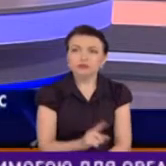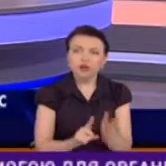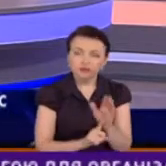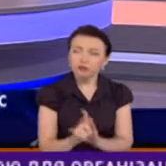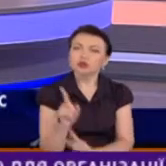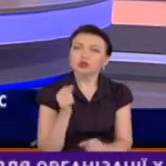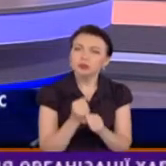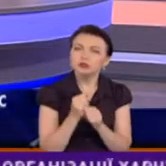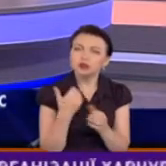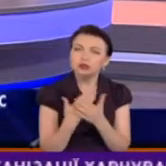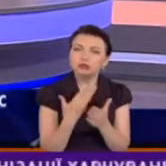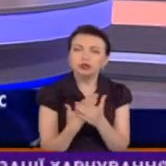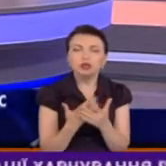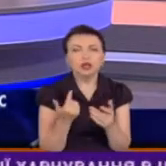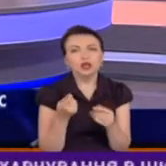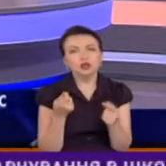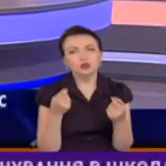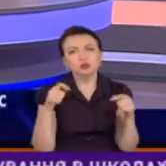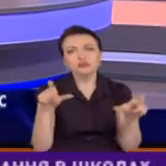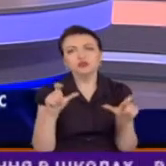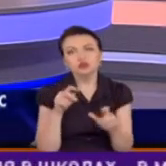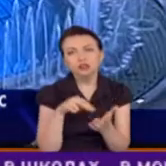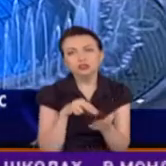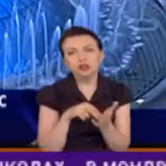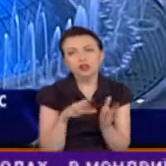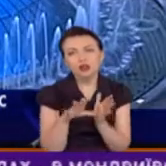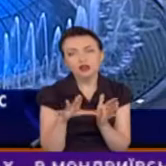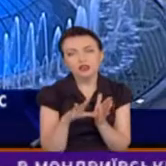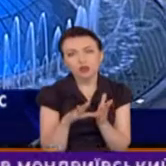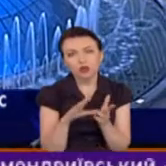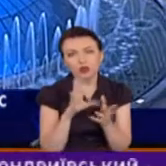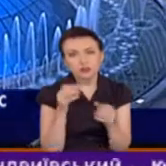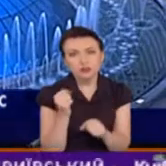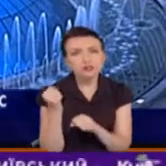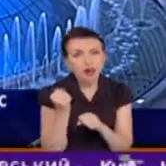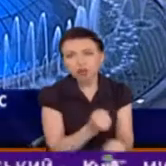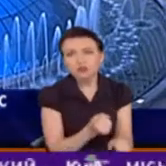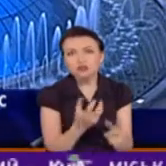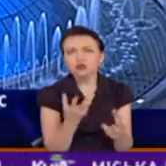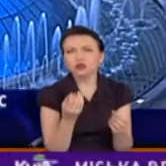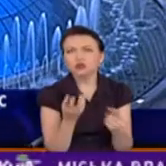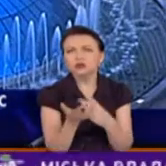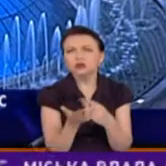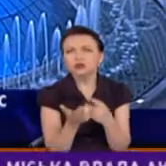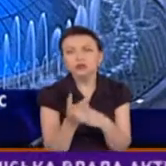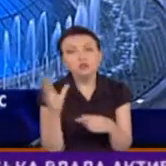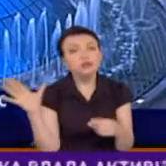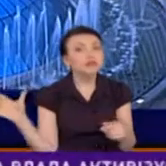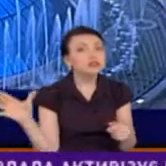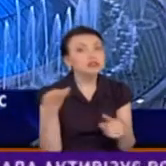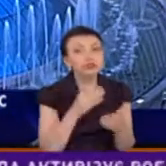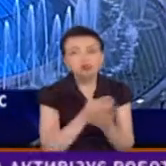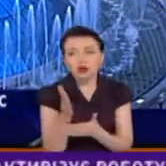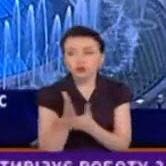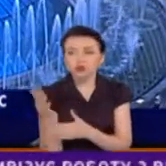І що, ну, тобто, якщо підвищується ціна на електрику, значить все це тягне в яких галузях? Давайте всі галузі. Ну, давайте спробуємо,